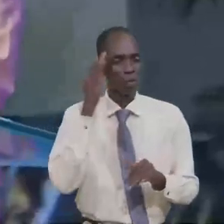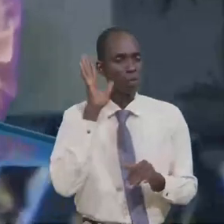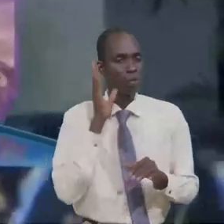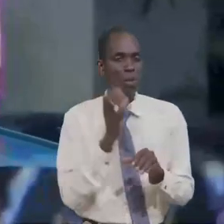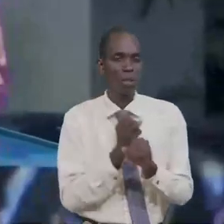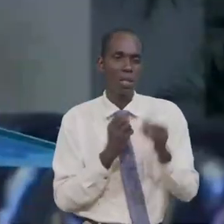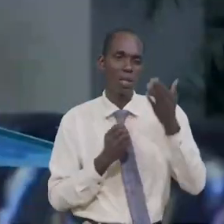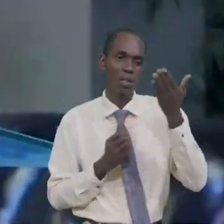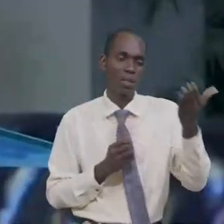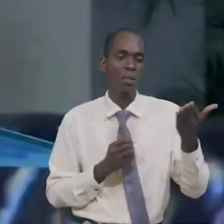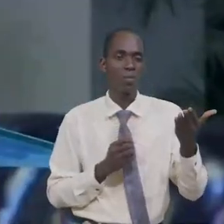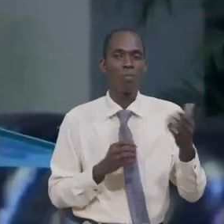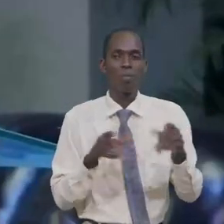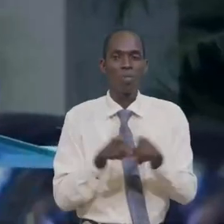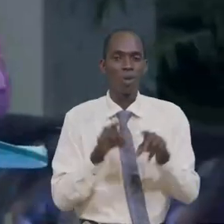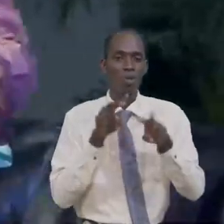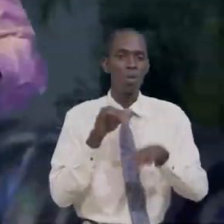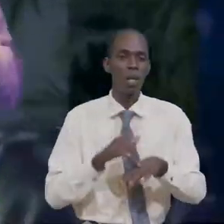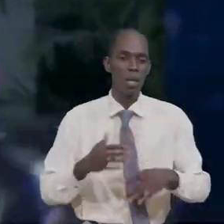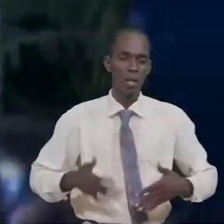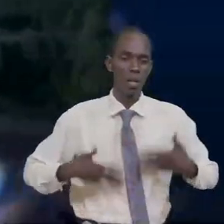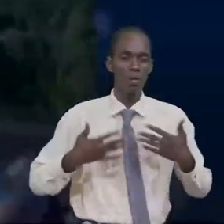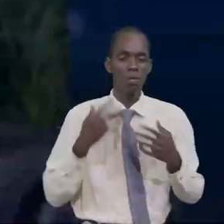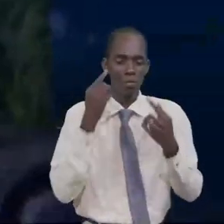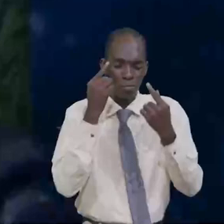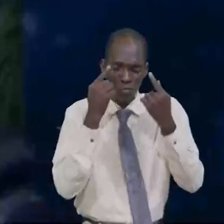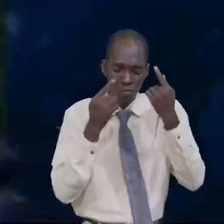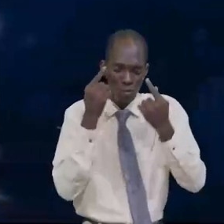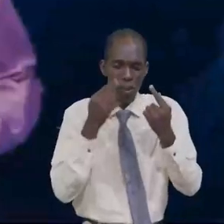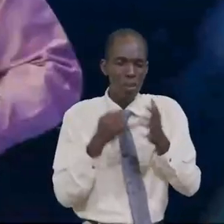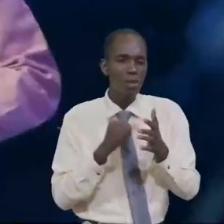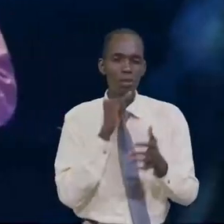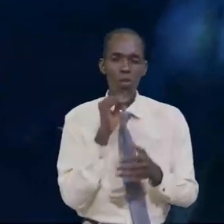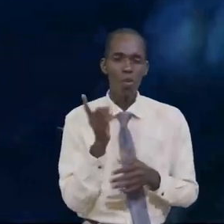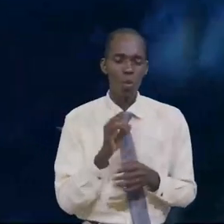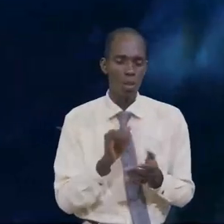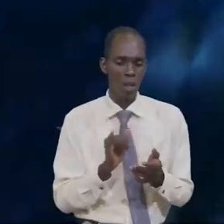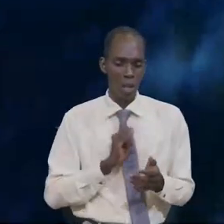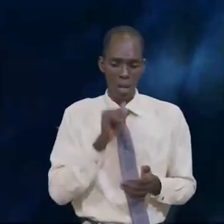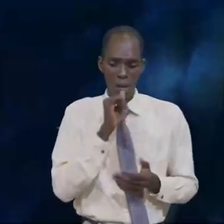comme tu regardes la vie médites c'est pas là où je suis qui me cause le problème